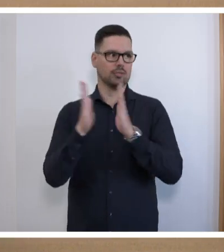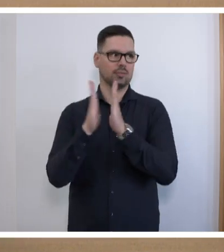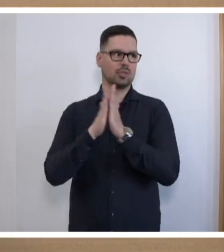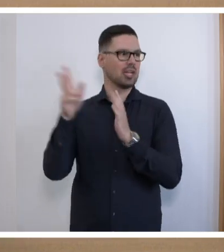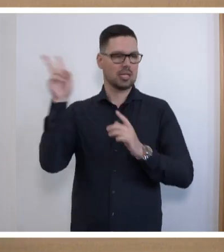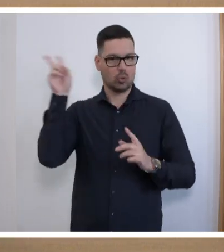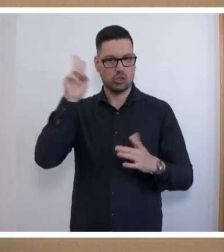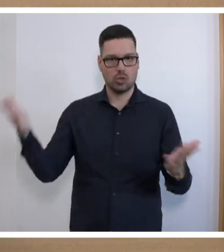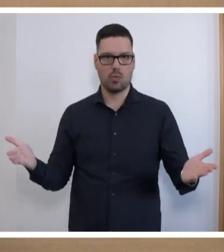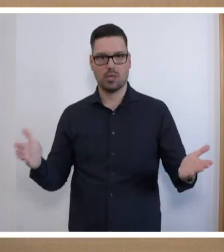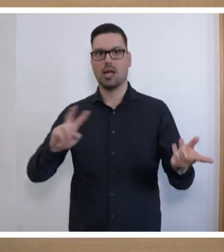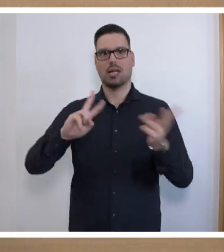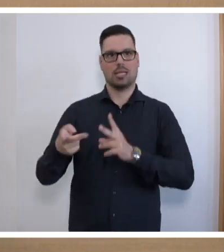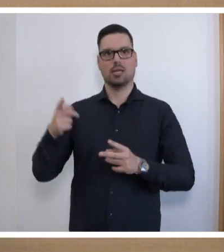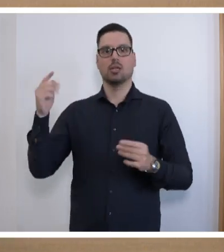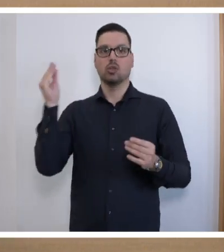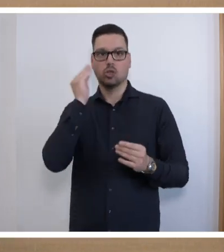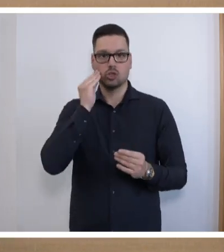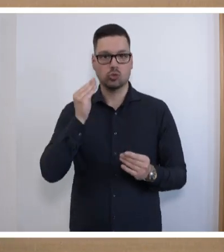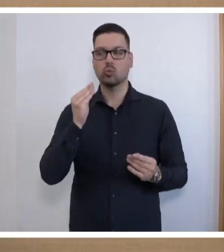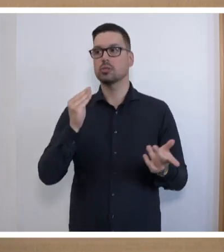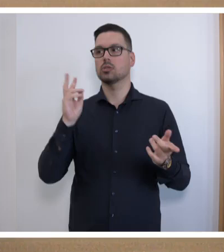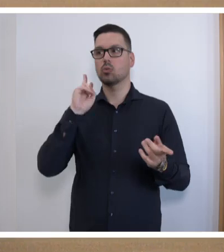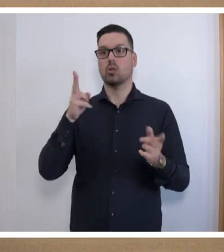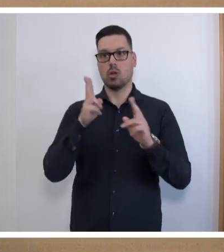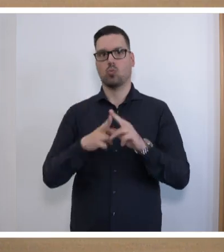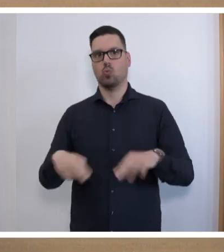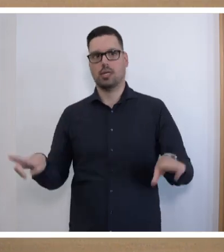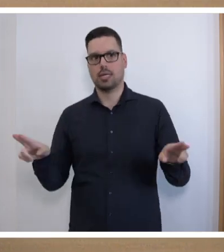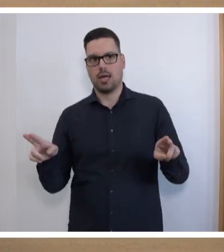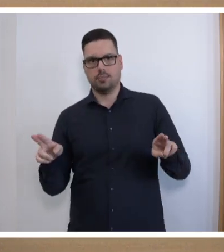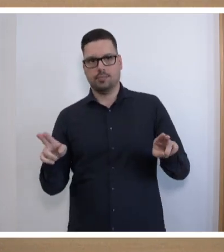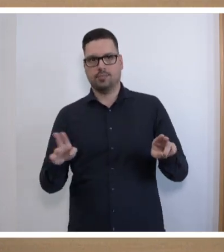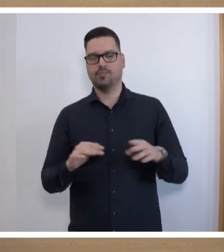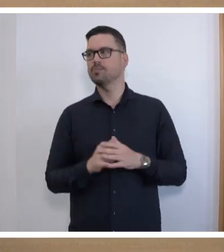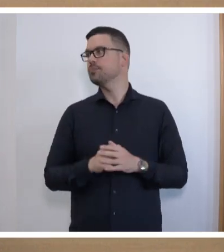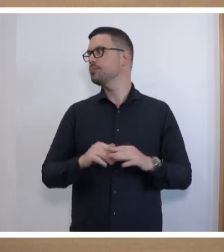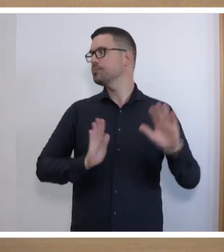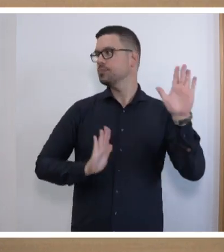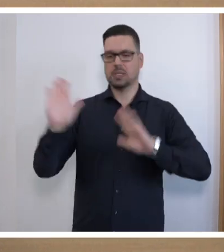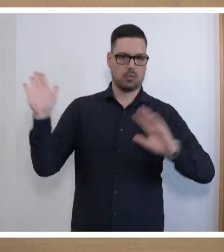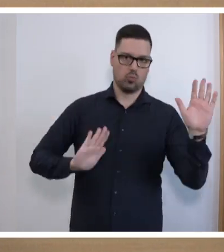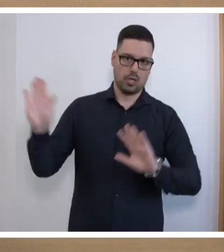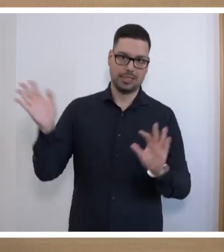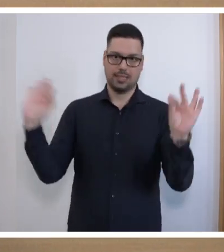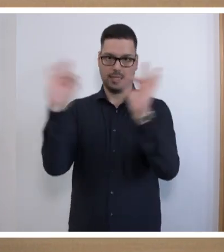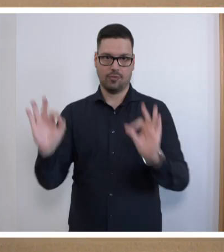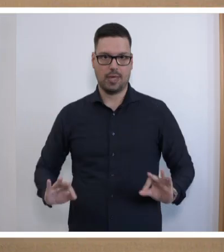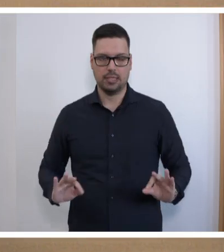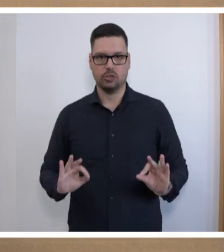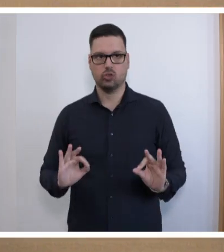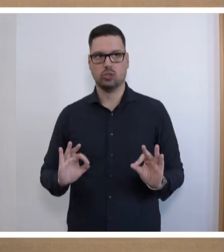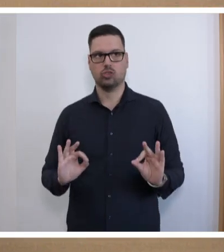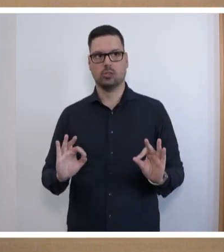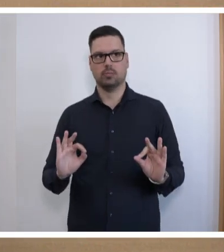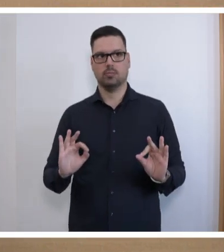gehört, andere haben ihn schon gehört, die sind etwas ruhiger geworden. Jedenfalls, die Demokratie ist gefährdet durch